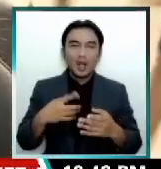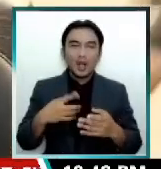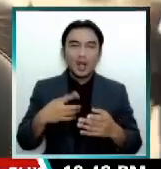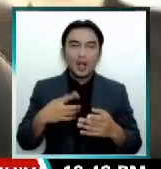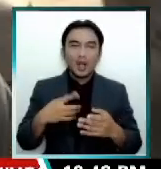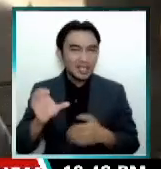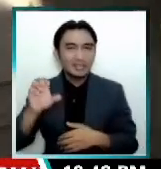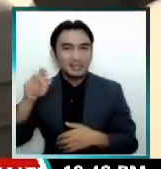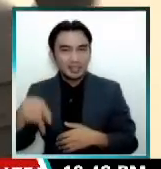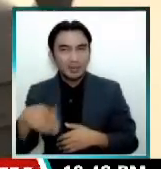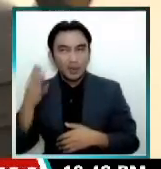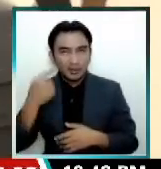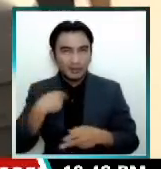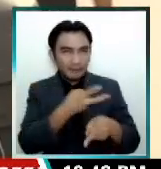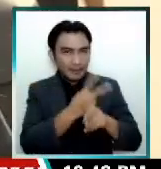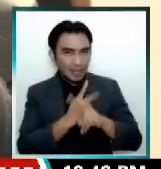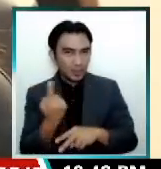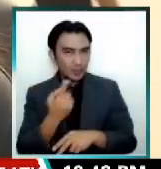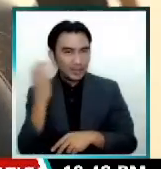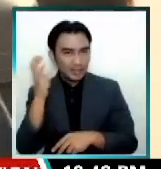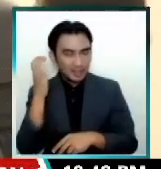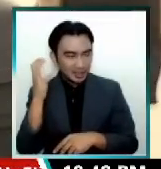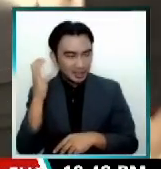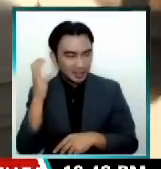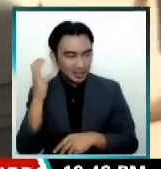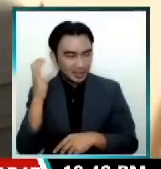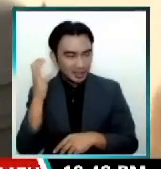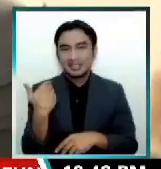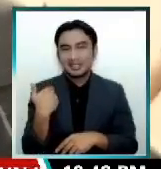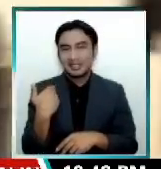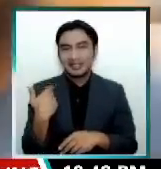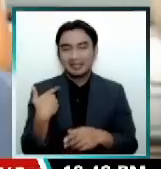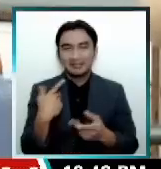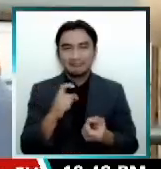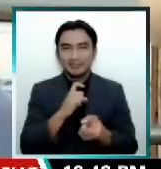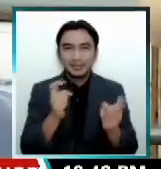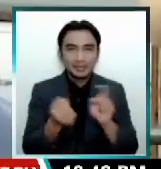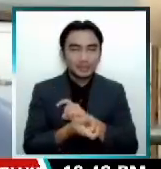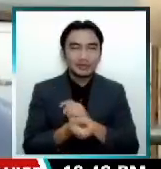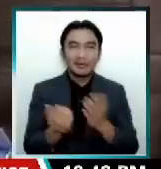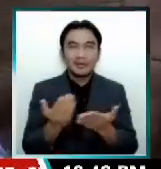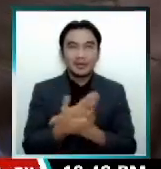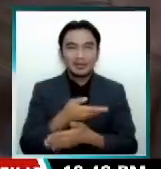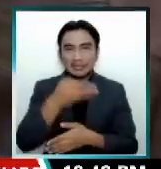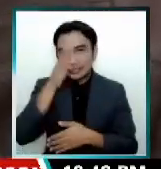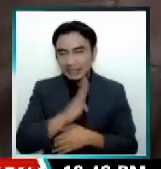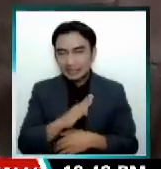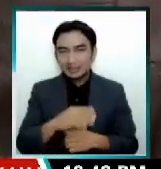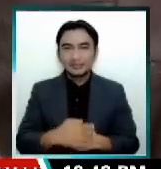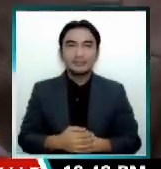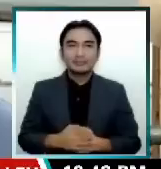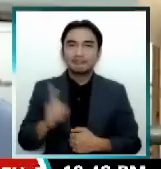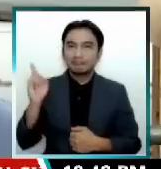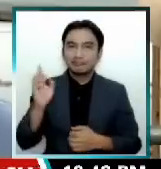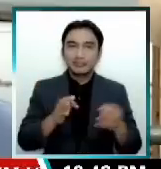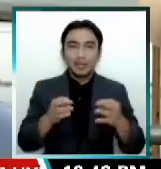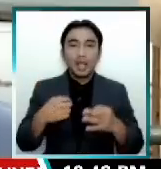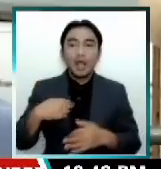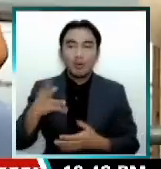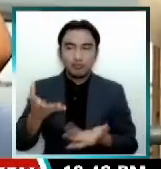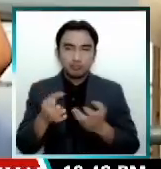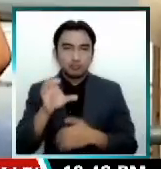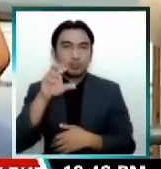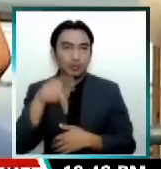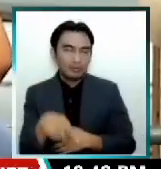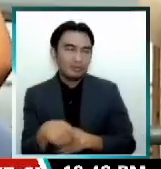ko lang po sa pinsan ko, tapos di ko pa po napapalitan yung dati ko pong phone na nabasag. Cellphone po. Para po mapalitan na po yung cellphone ko pong